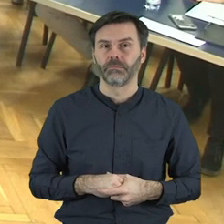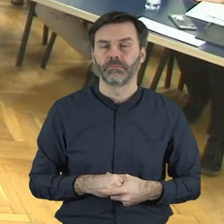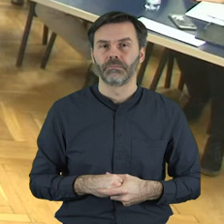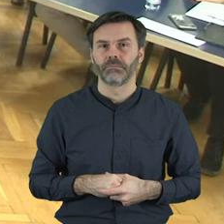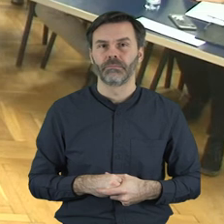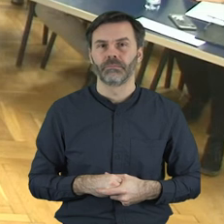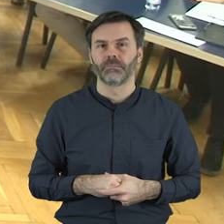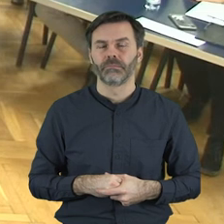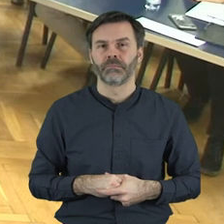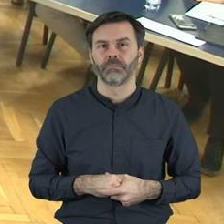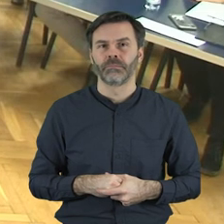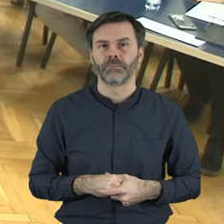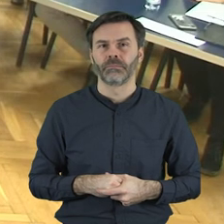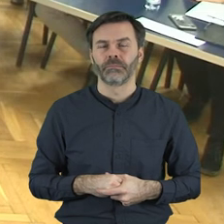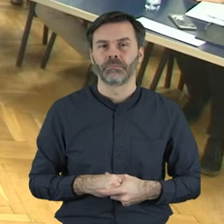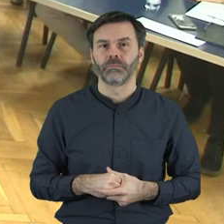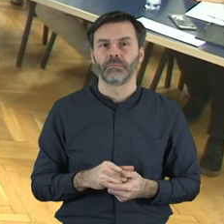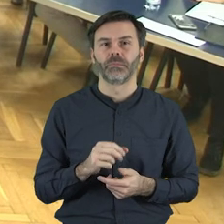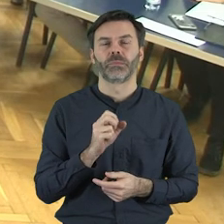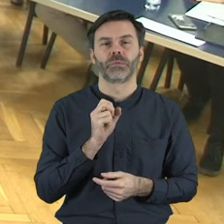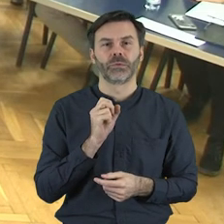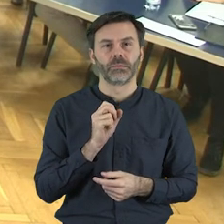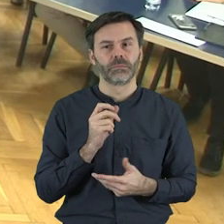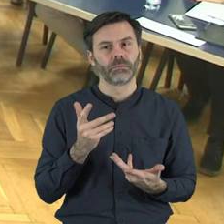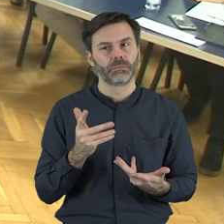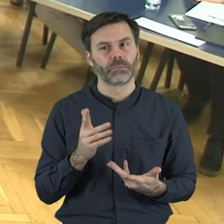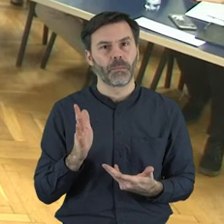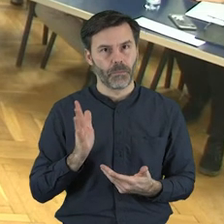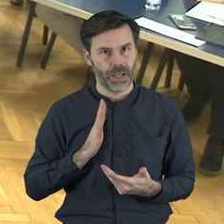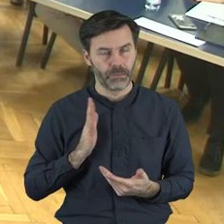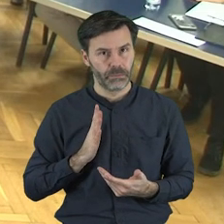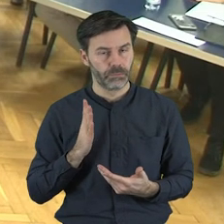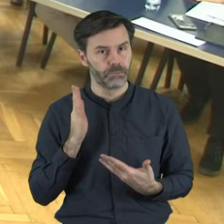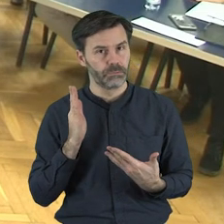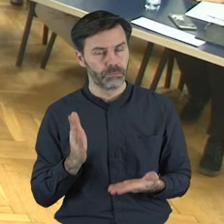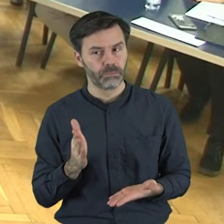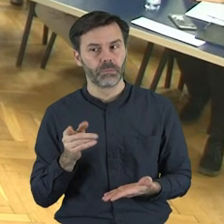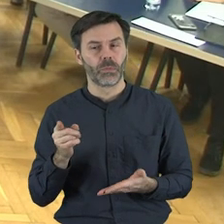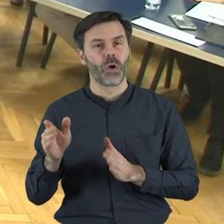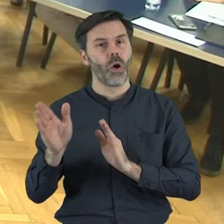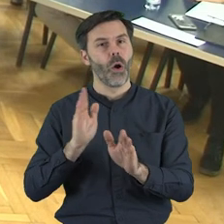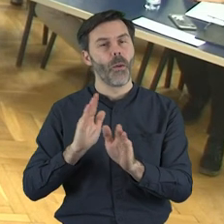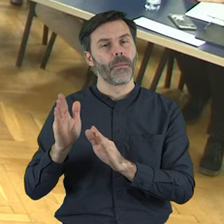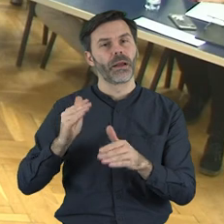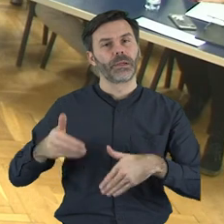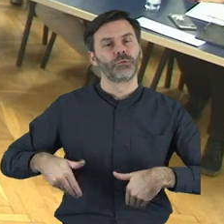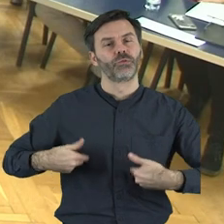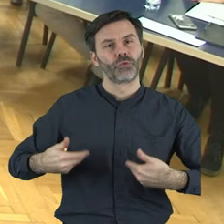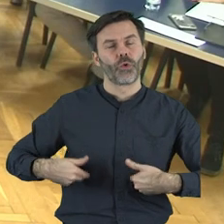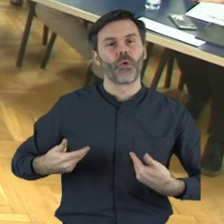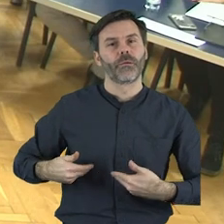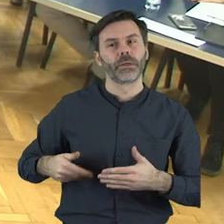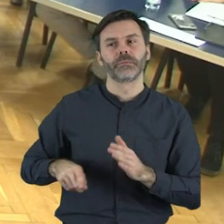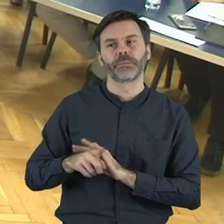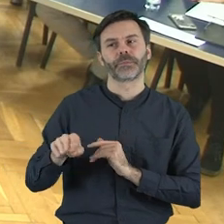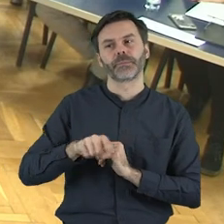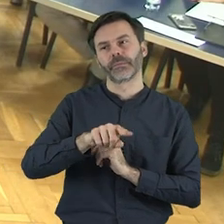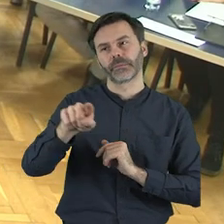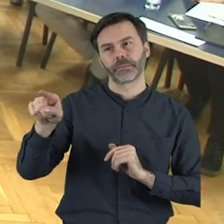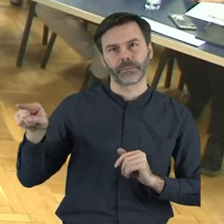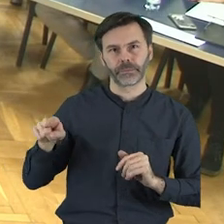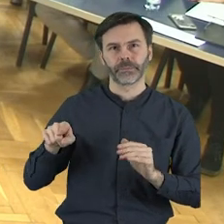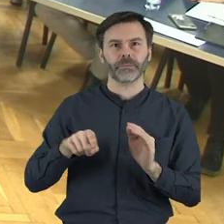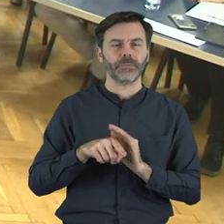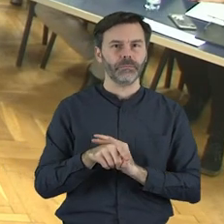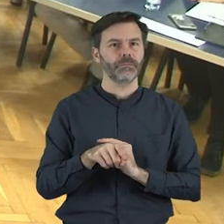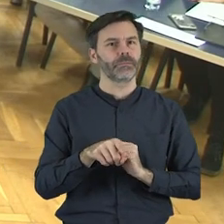opiece zdrowotnej dla nich samych i dla ich rodzin.